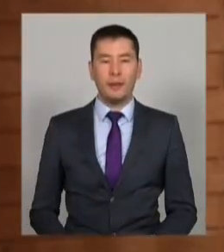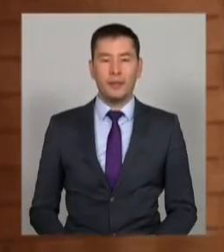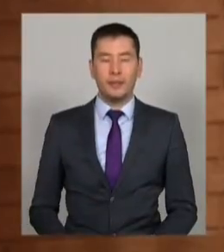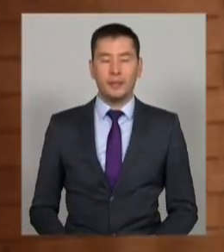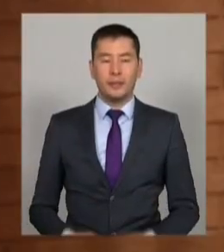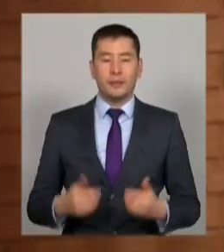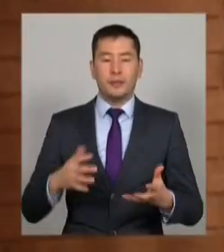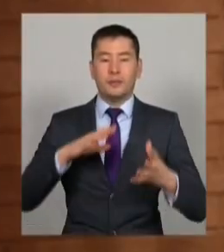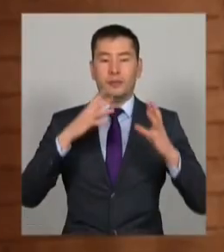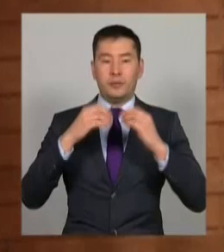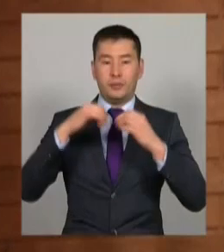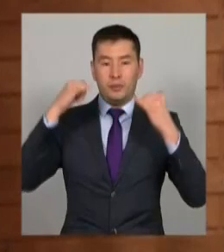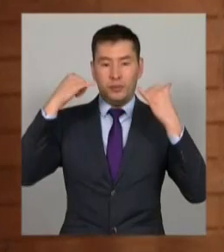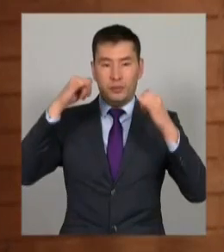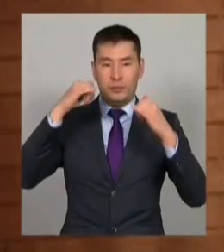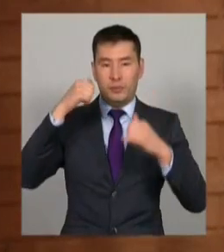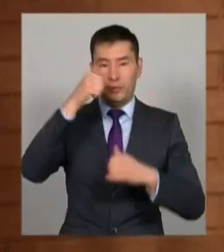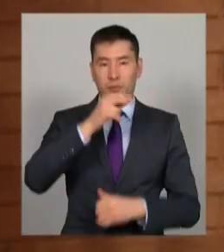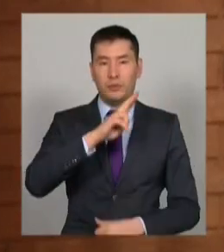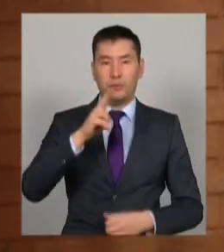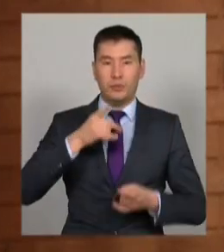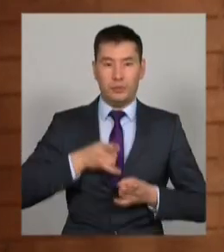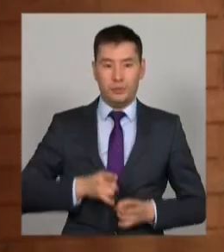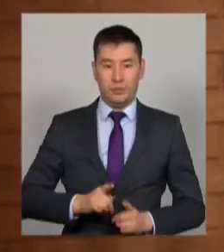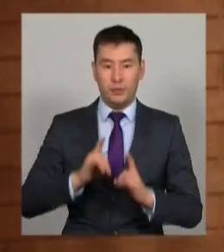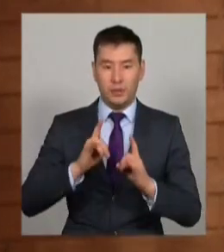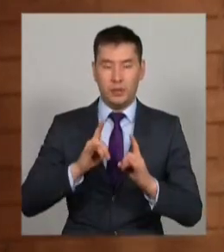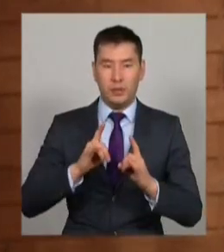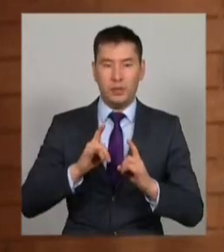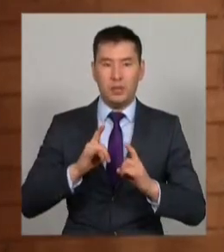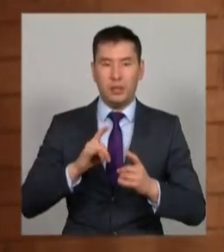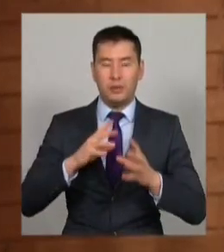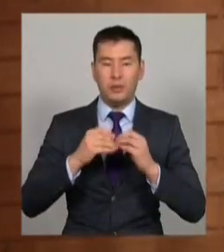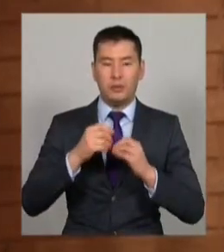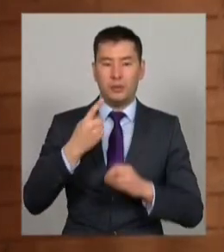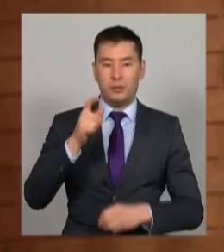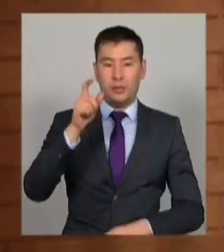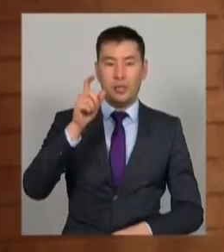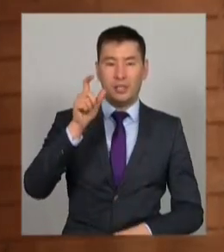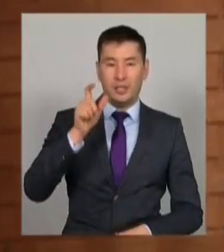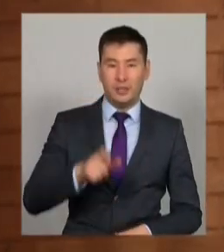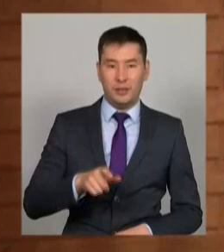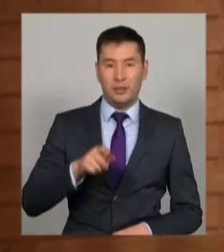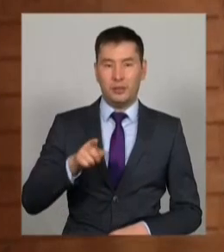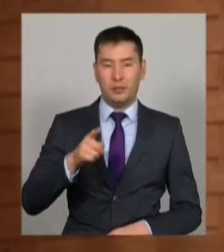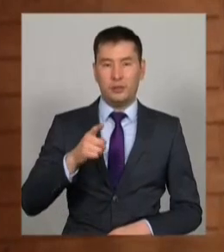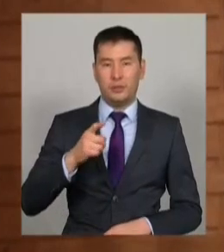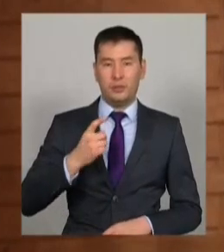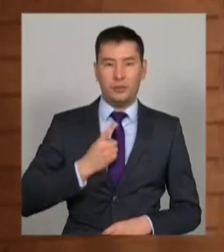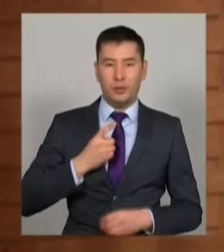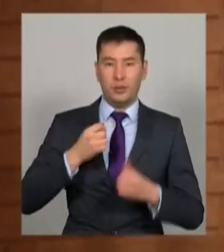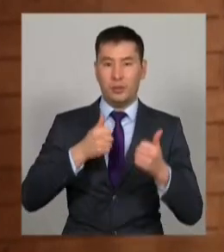Жалпы сиыр жылы ғана туылғандар емес, өзі кірген жылды жалпы адам баласы жақсылықпен қарсы алса, сиыр жылы